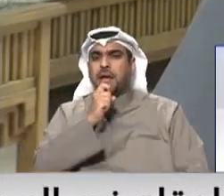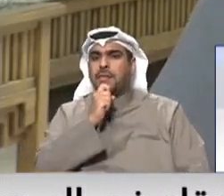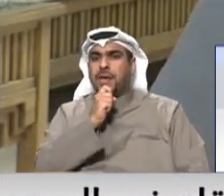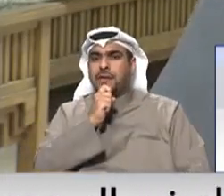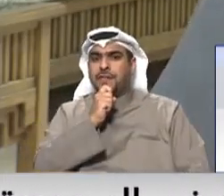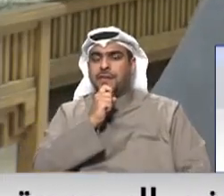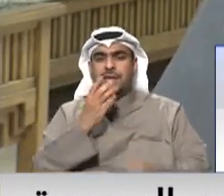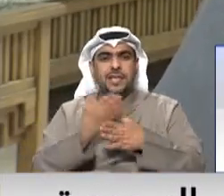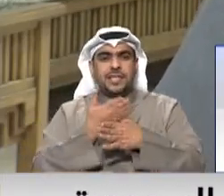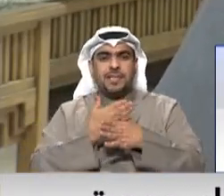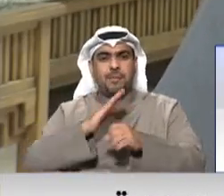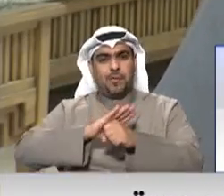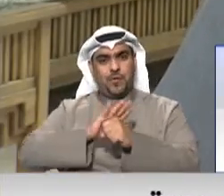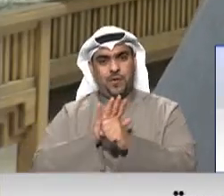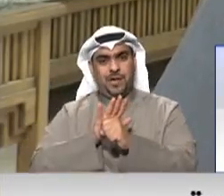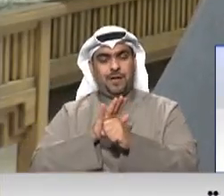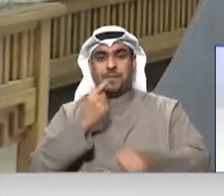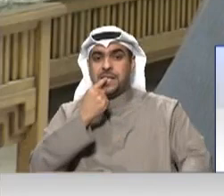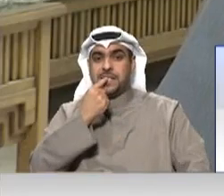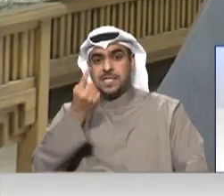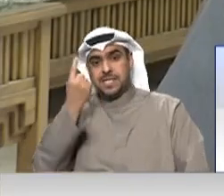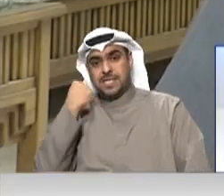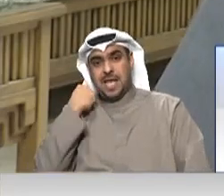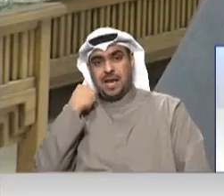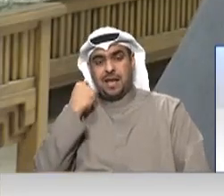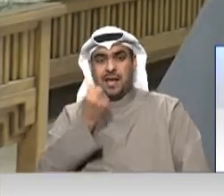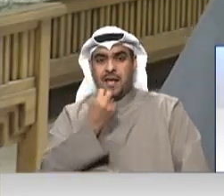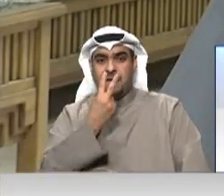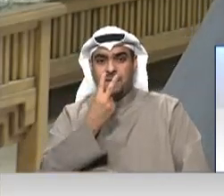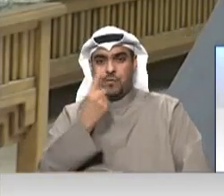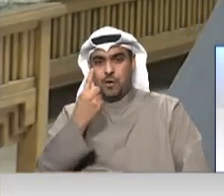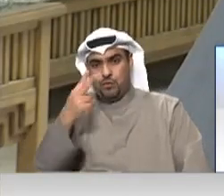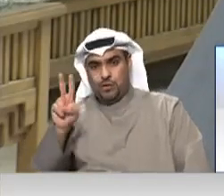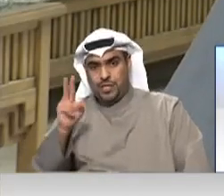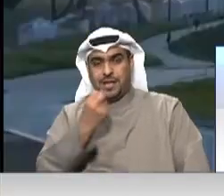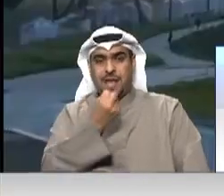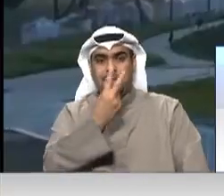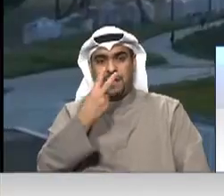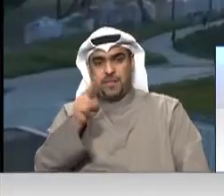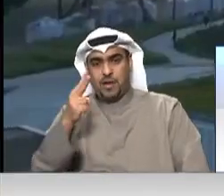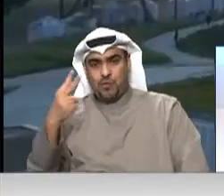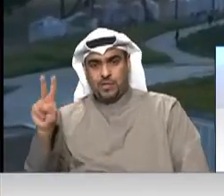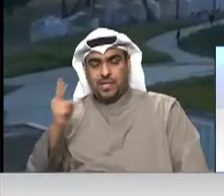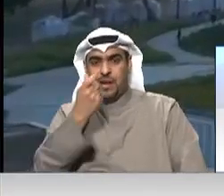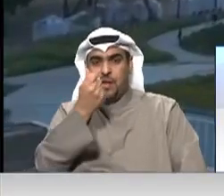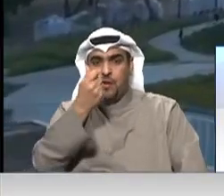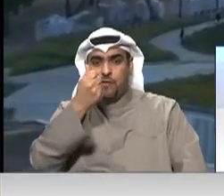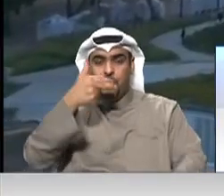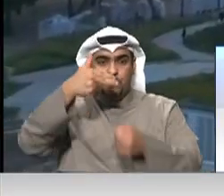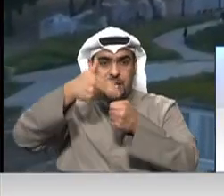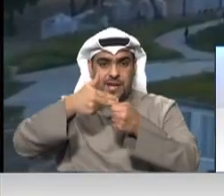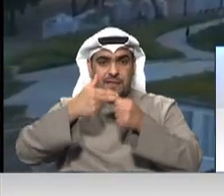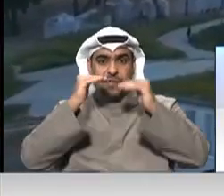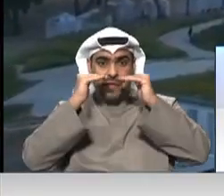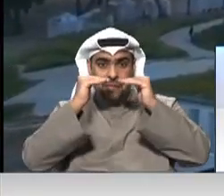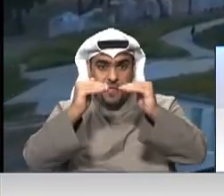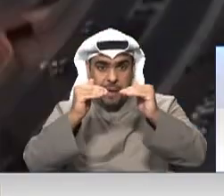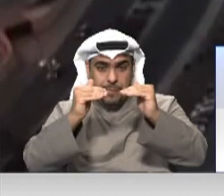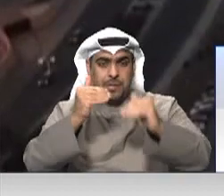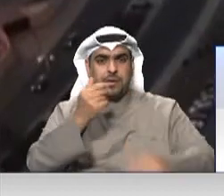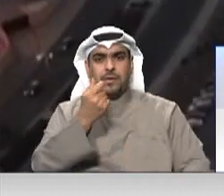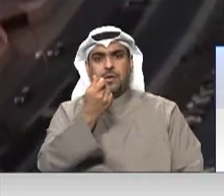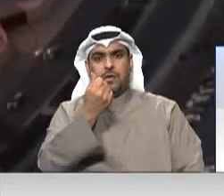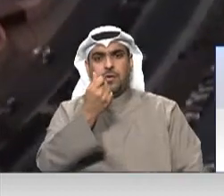الائتماني يثبت بالكويت لان صار في ثبات في اسعار النفط دوله الكويت ستظل قادره على